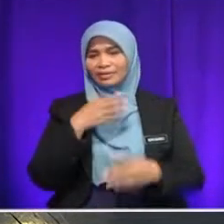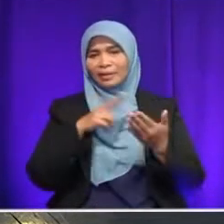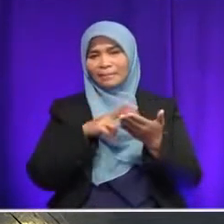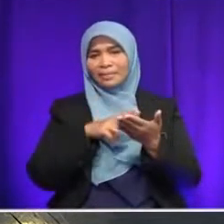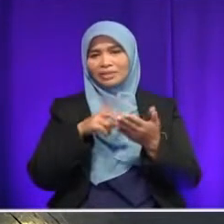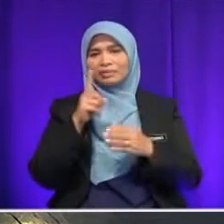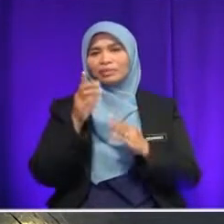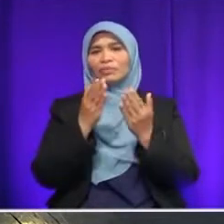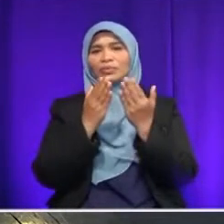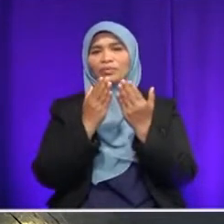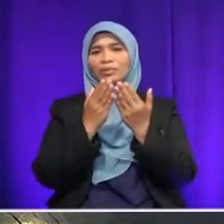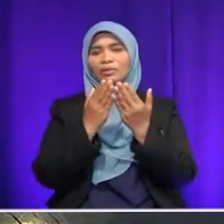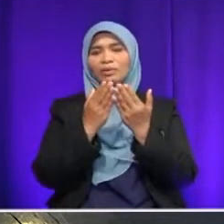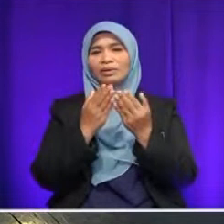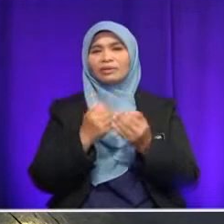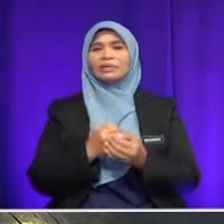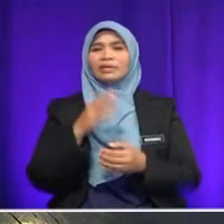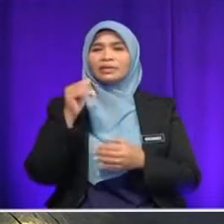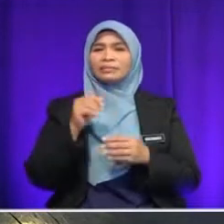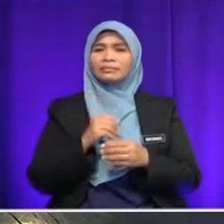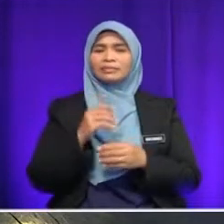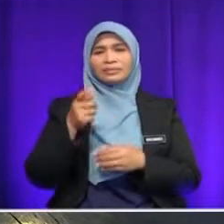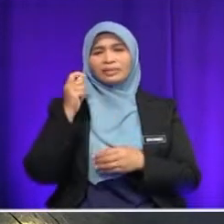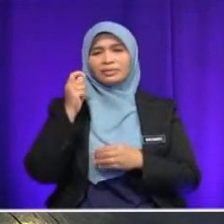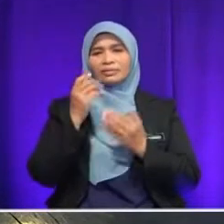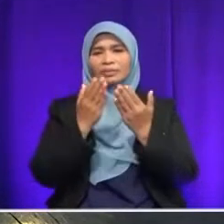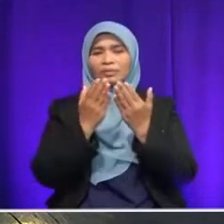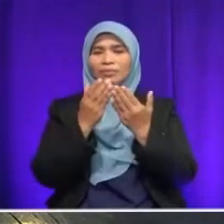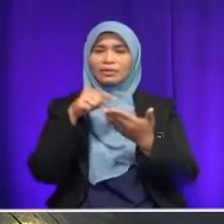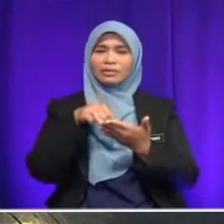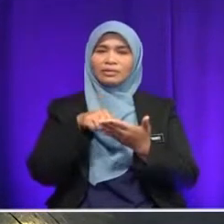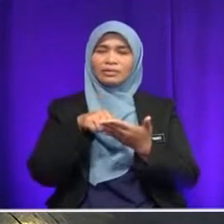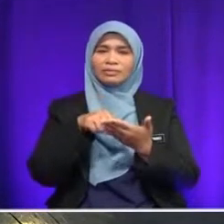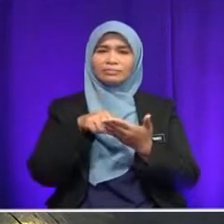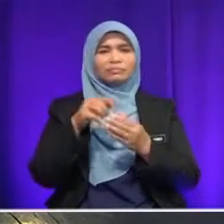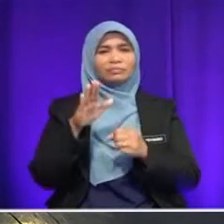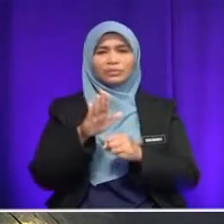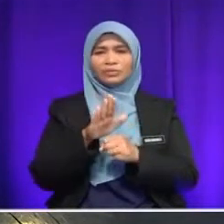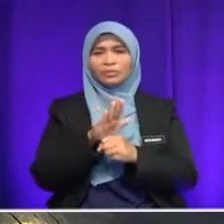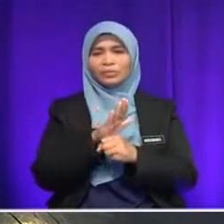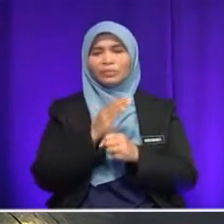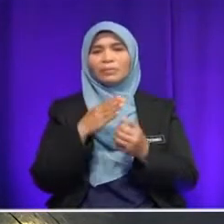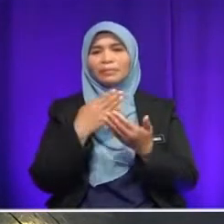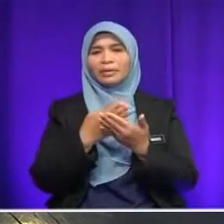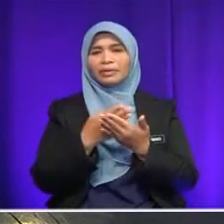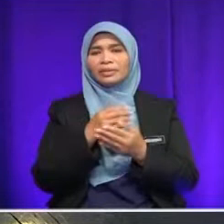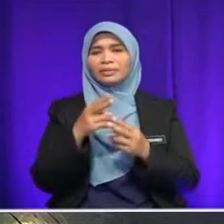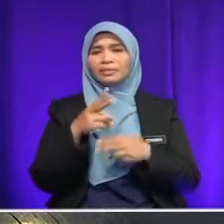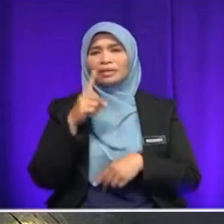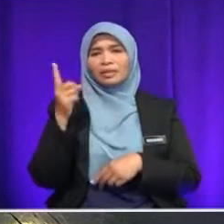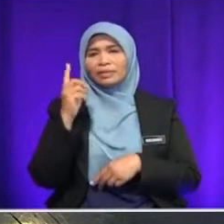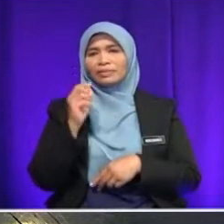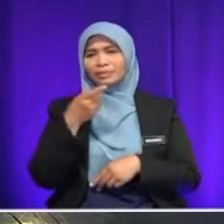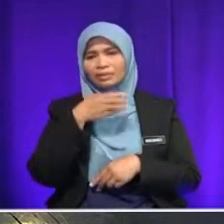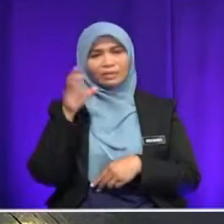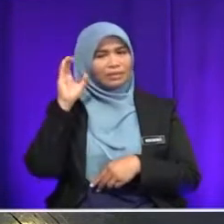satu doa Ustazah, ya, yang mana doa ini cukup biasa kita dengari setiap kali kita menunaikan solat Ustazah,